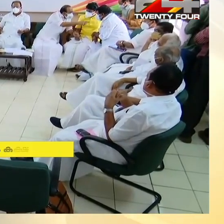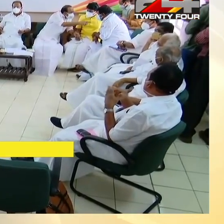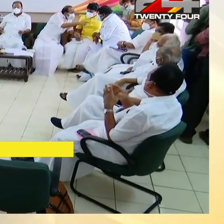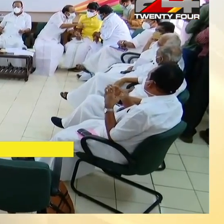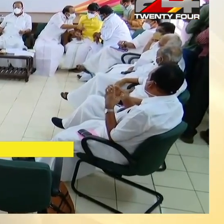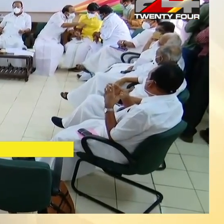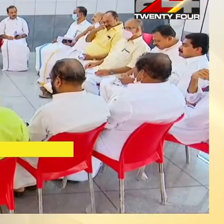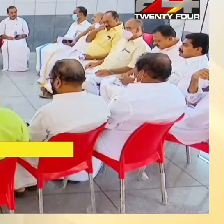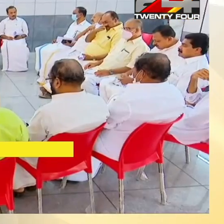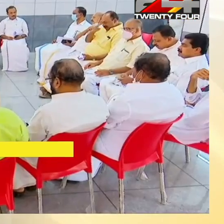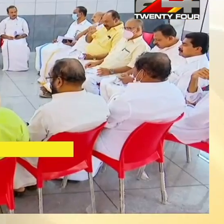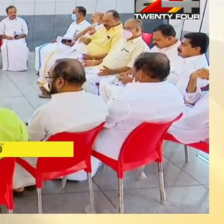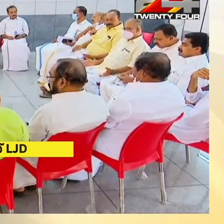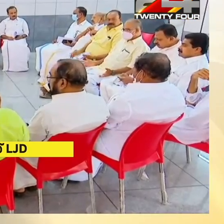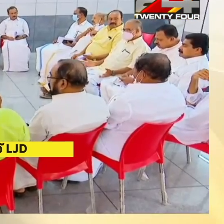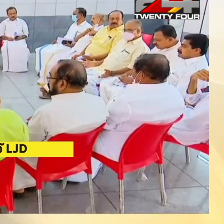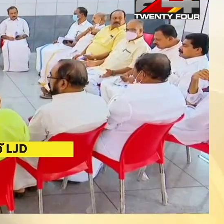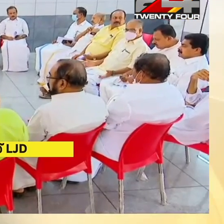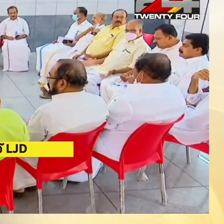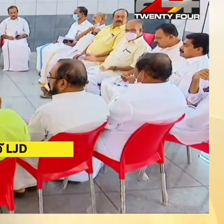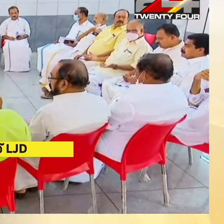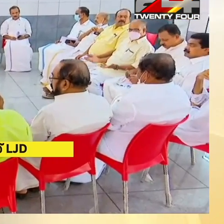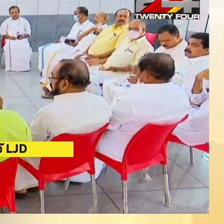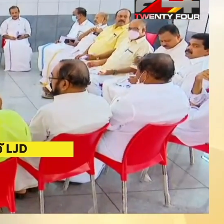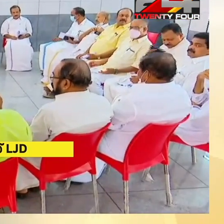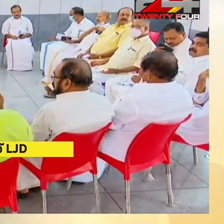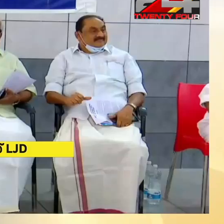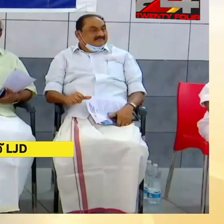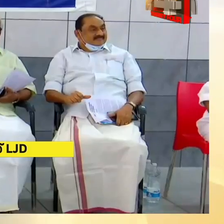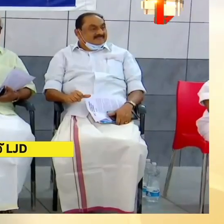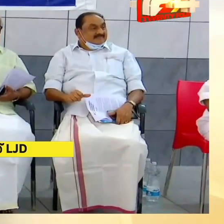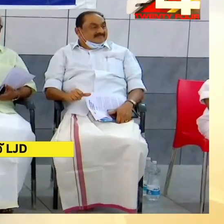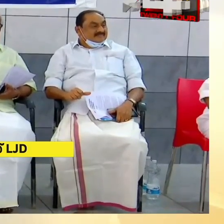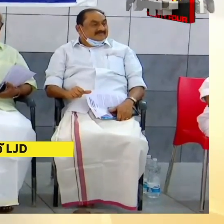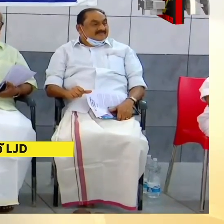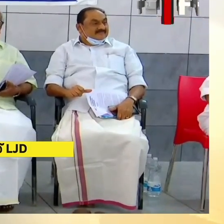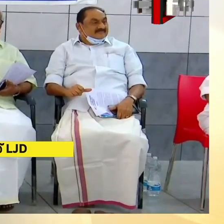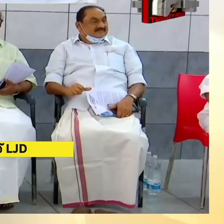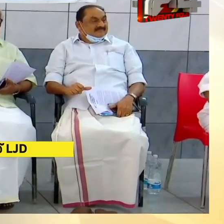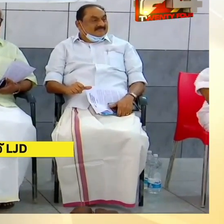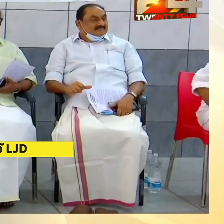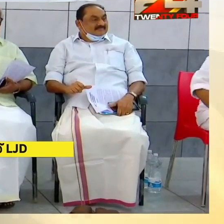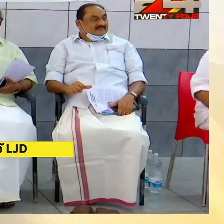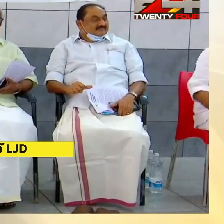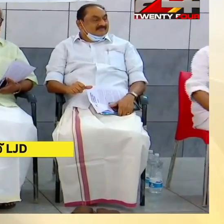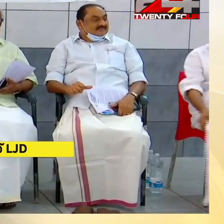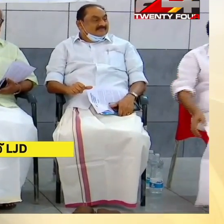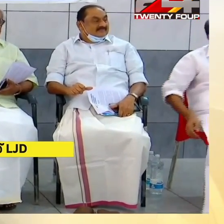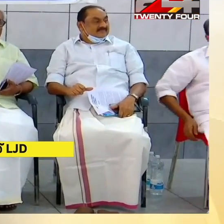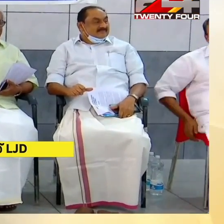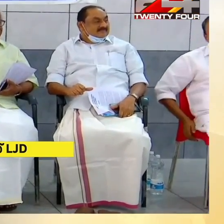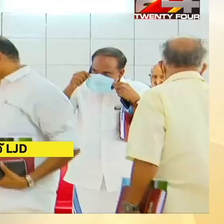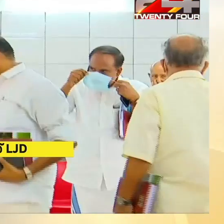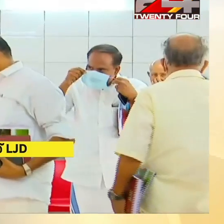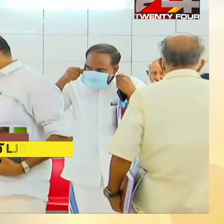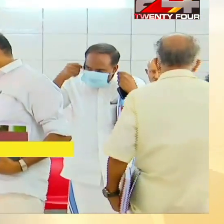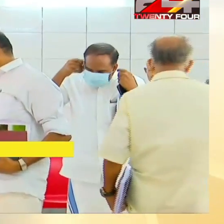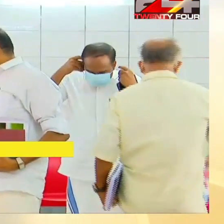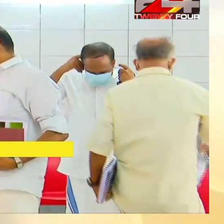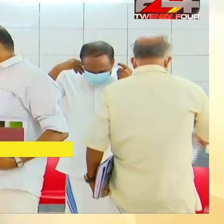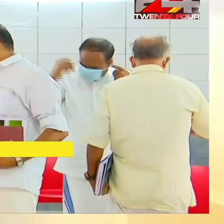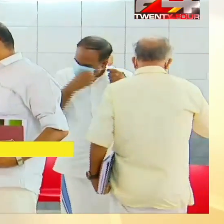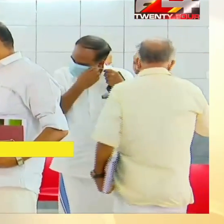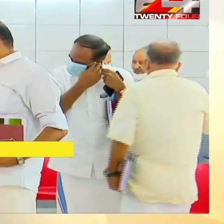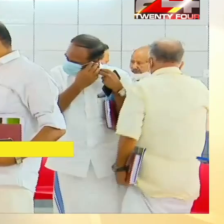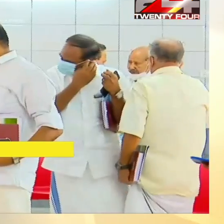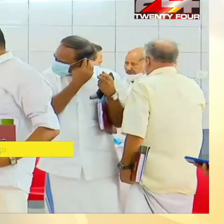മോഹമുള്ള നേതാക്കളും ഇരുമുന്നണിയിലെയും ഘടകകക്ഷികളും നീക്കങ്ങൾ സജീവമാക്കിയിട്ടുണ്ട്. ശ്രേയാംസ് കുമാറിന്റെ ഒഴിവിലേക്ക് വീണ്ടും അവകാശവാദം ഉന്നയിച്ചിരിക്കുകയാണ് LJD.